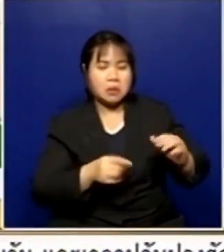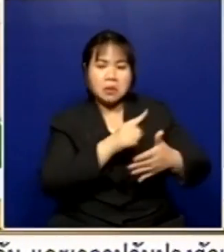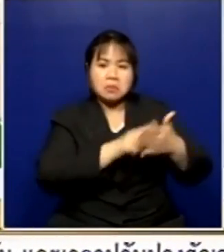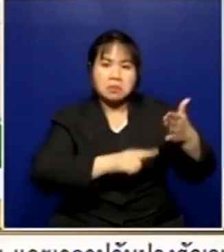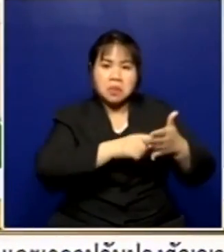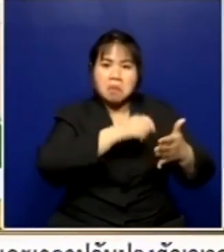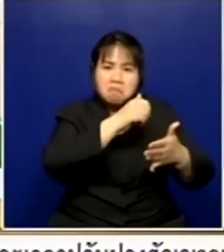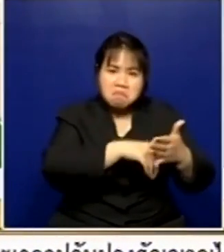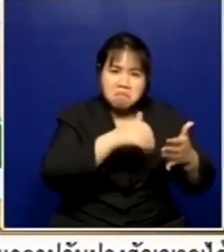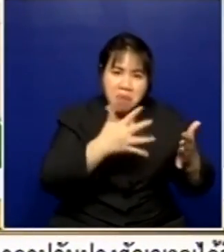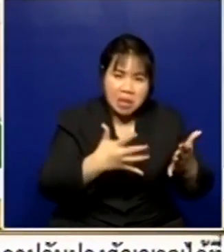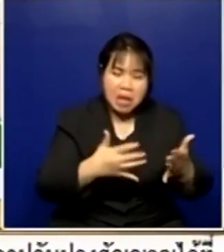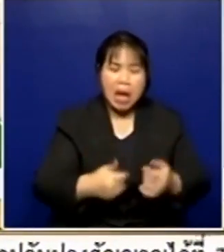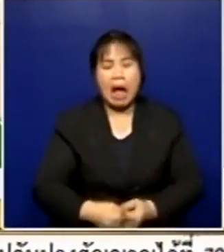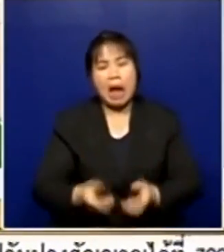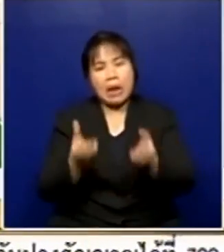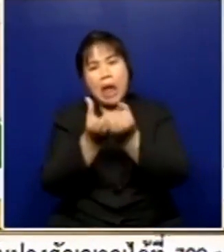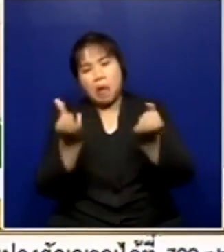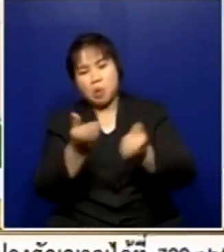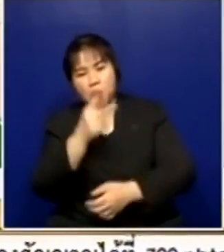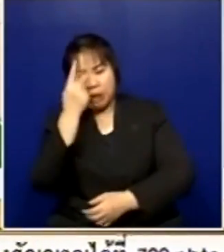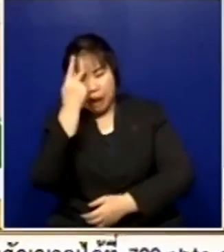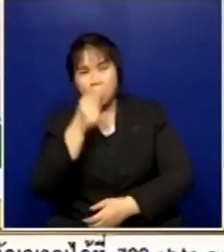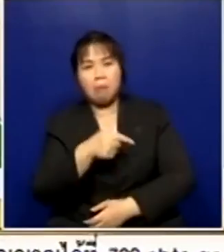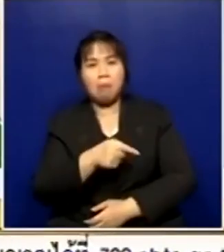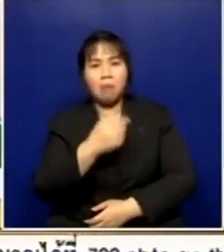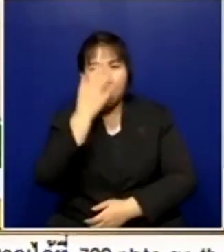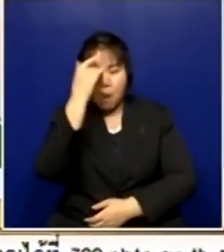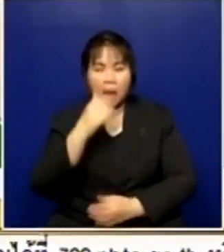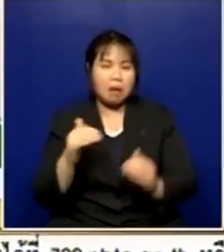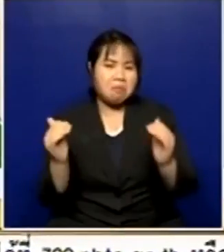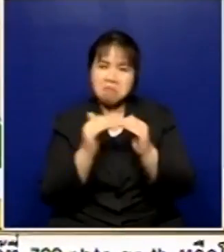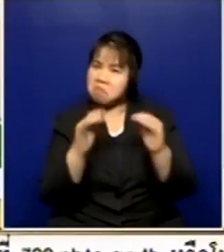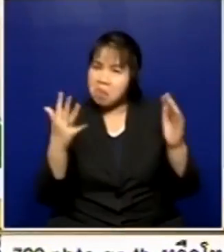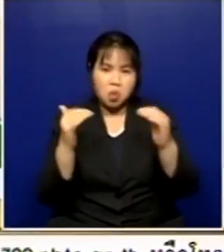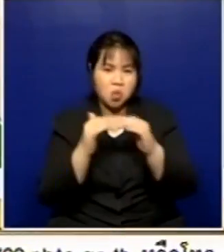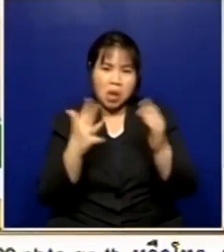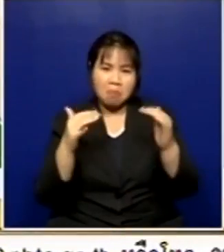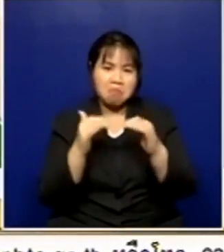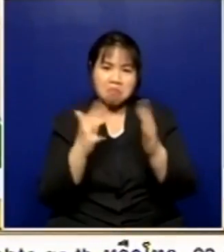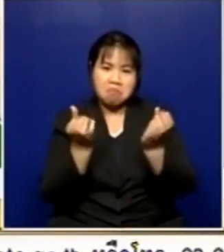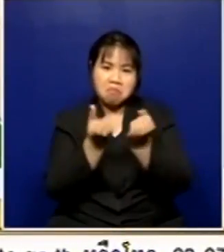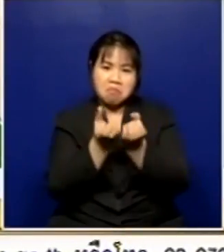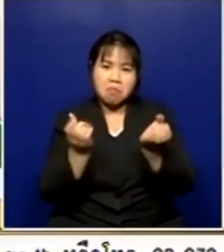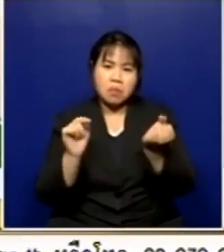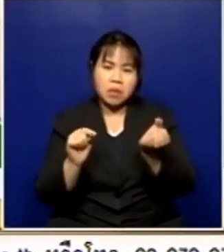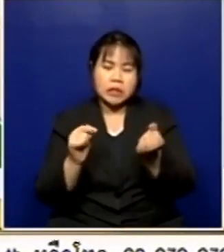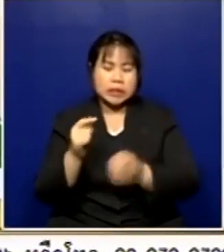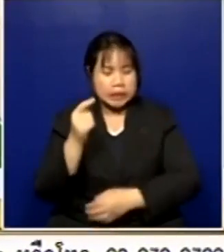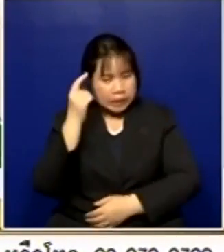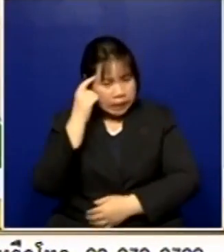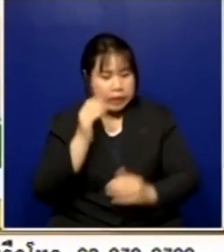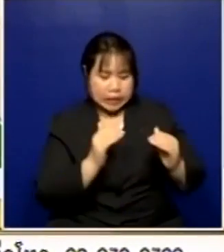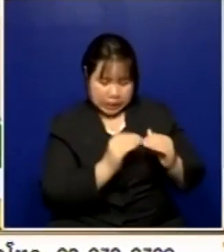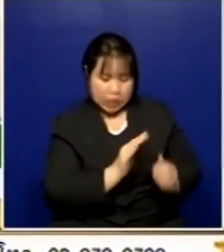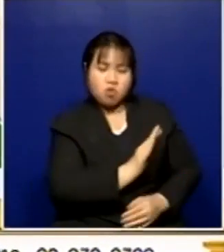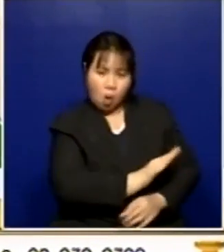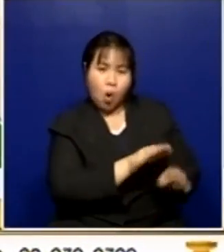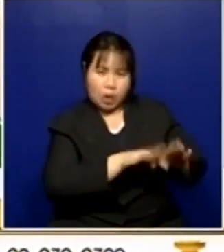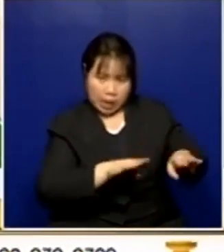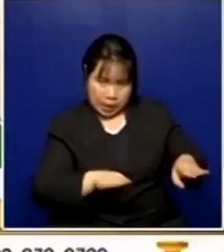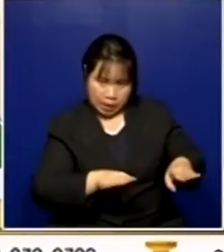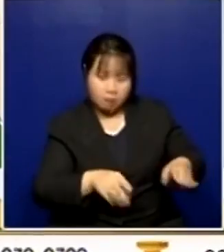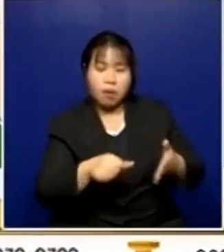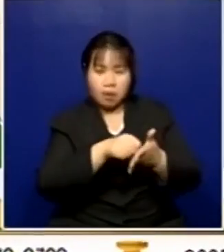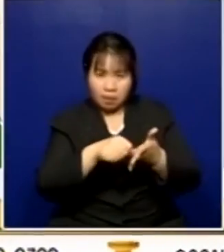กับรัฐธรรมนูญฉบับนี้พ่อเขาเห็นความไม่ยุติธรรมกับรัฐธรรมนูญฉบับนี้เขาก็ต้องมีสิทธิ์โต้แย้งต้องมี